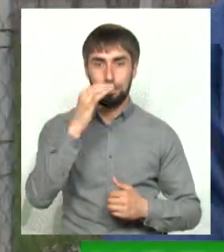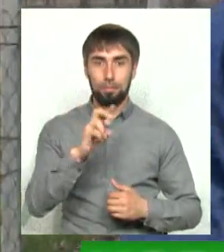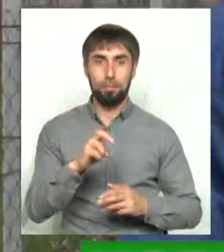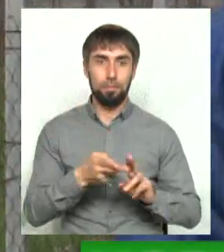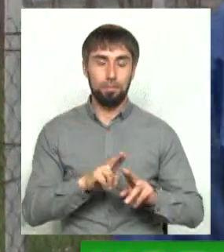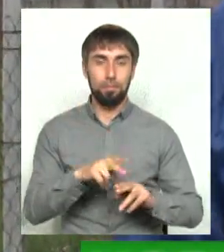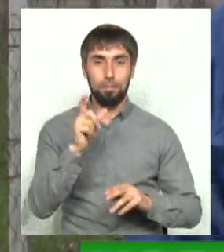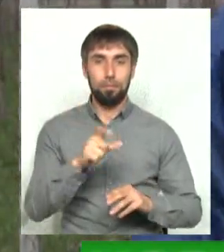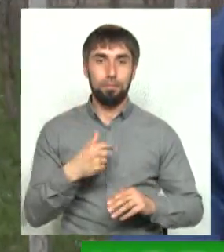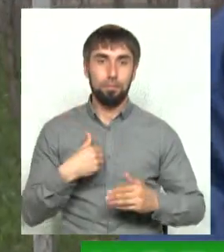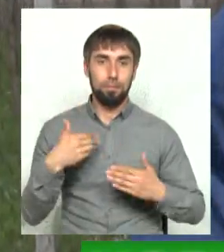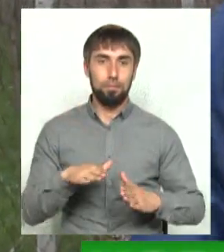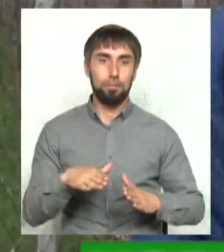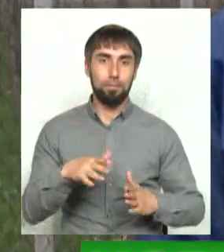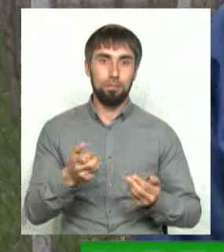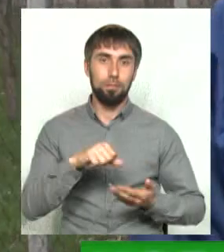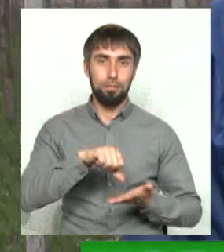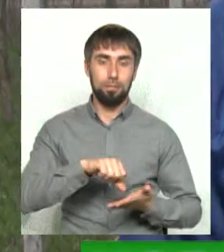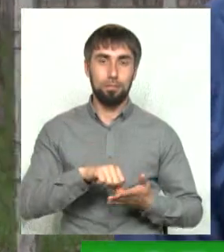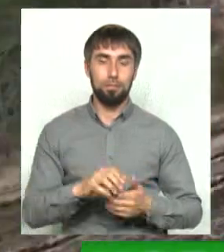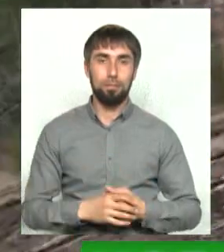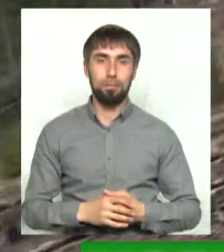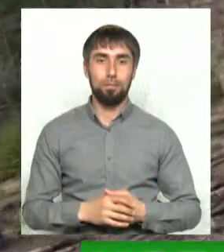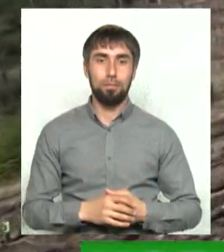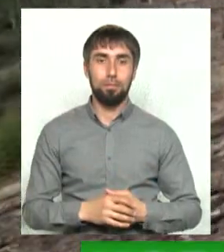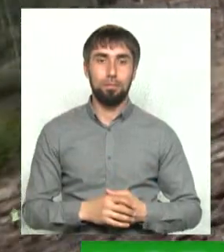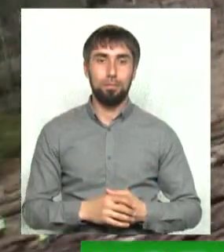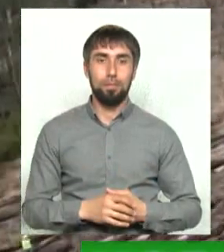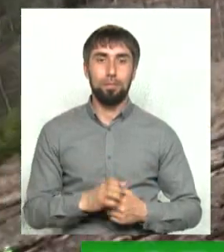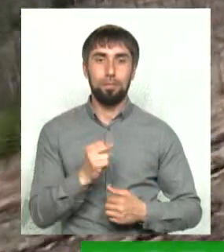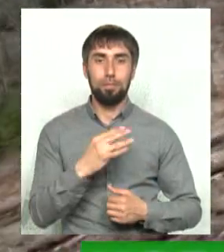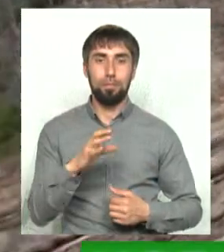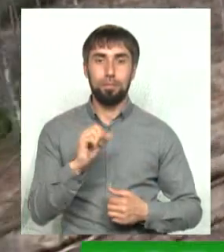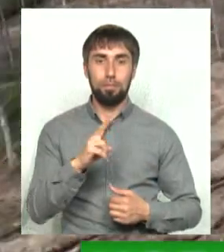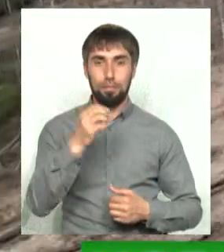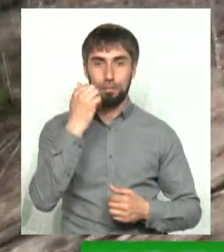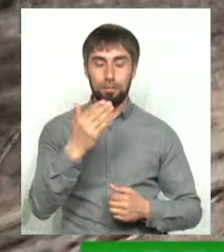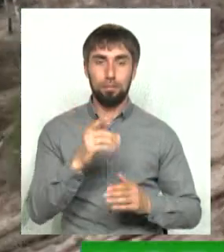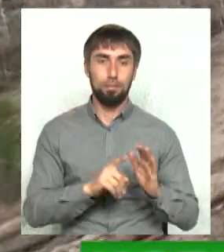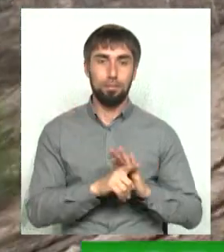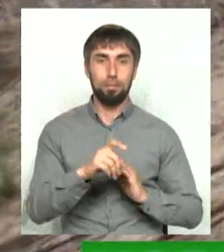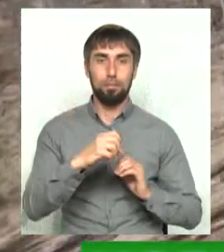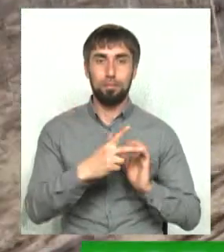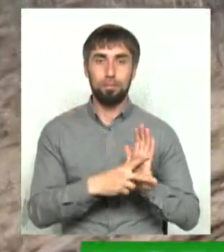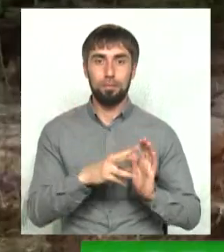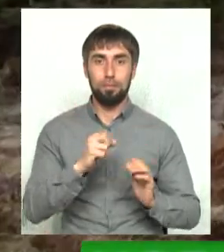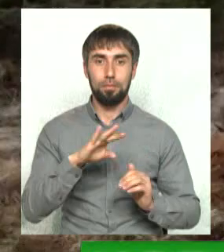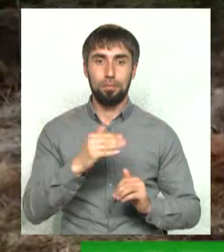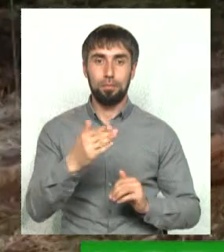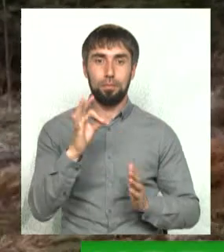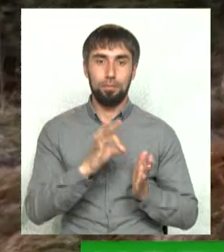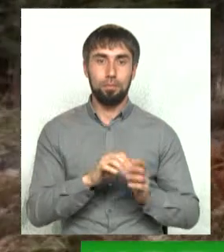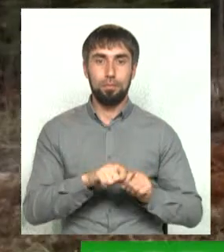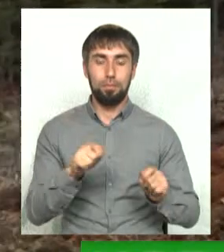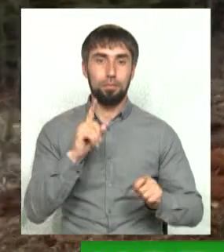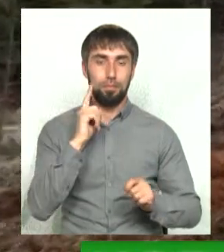тоже решил принять участие и посадить вот это вот дерево. Акция «Сад памяти» стартовала в России 18 марта. Ее цель –